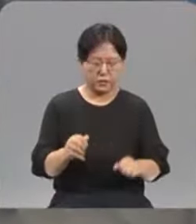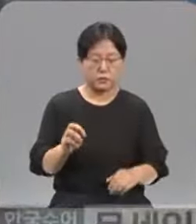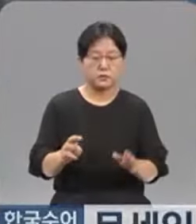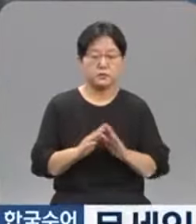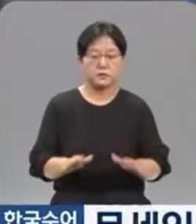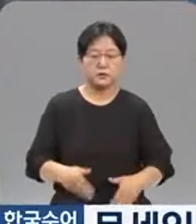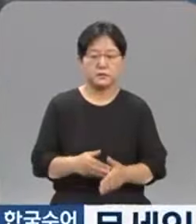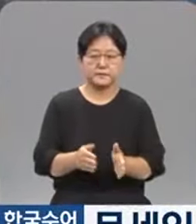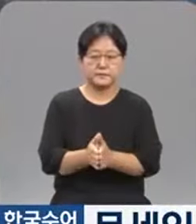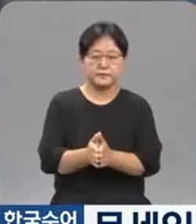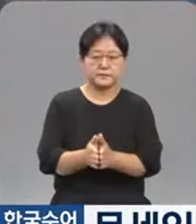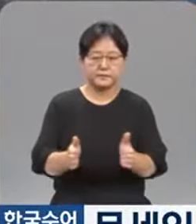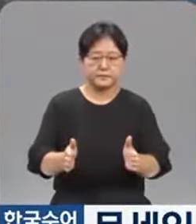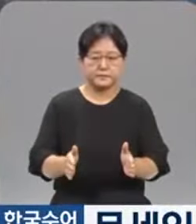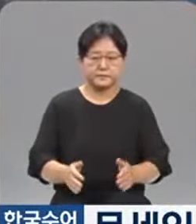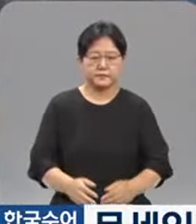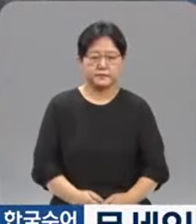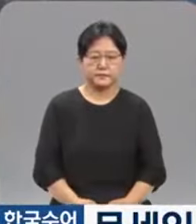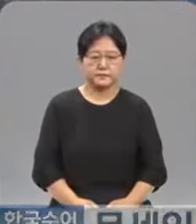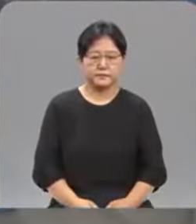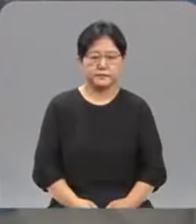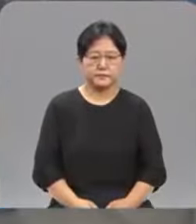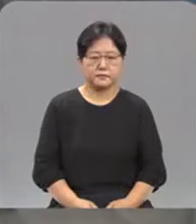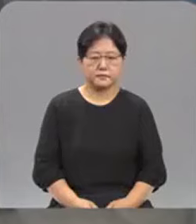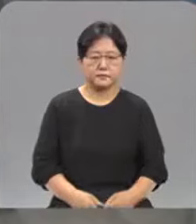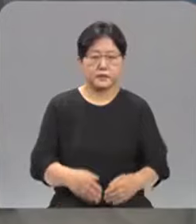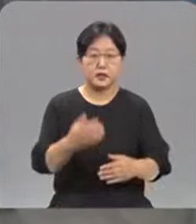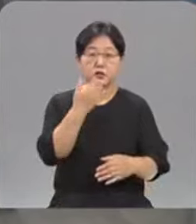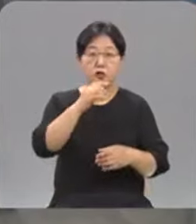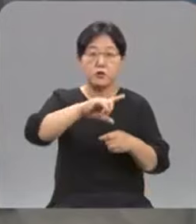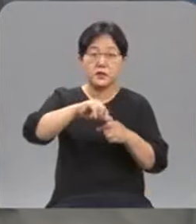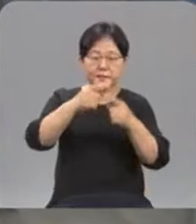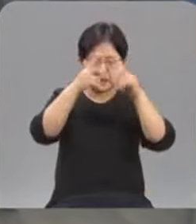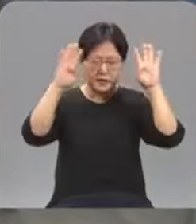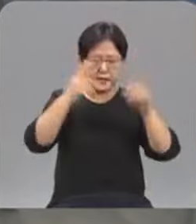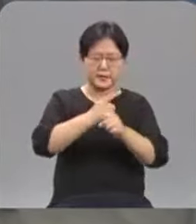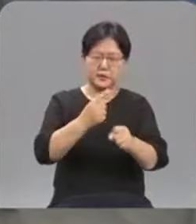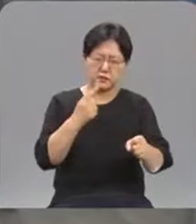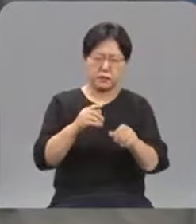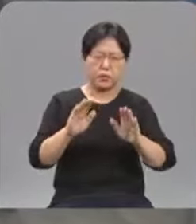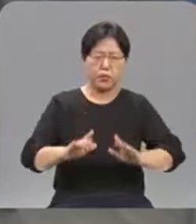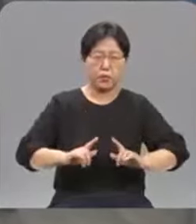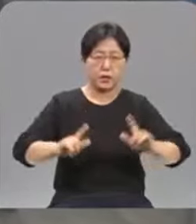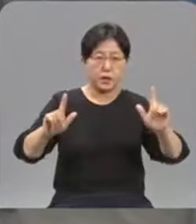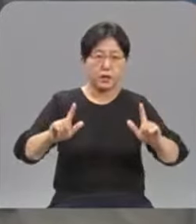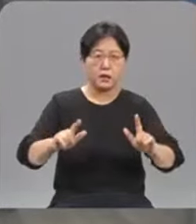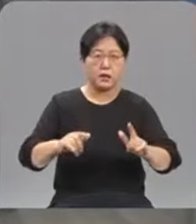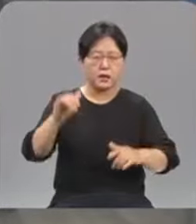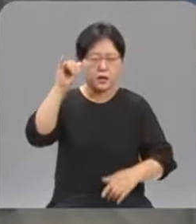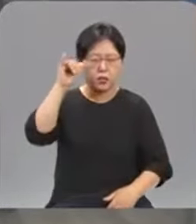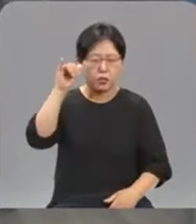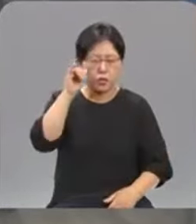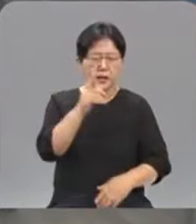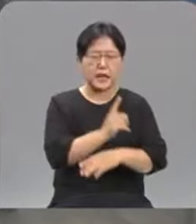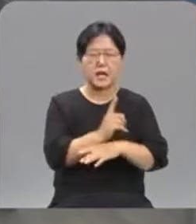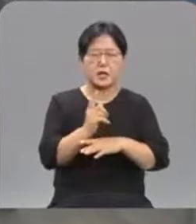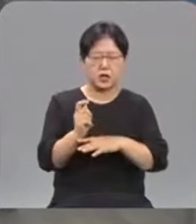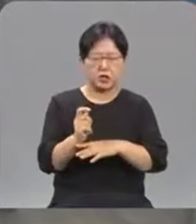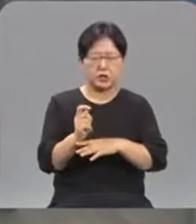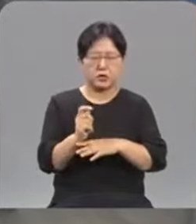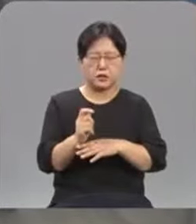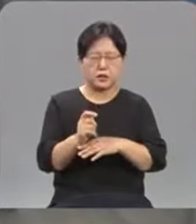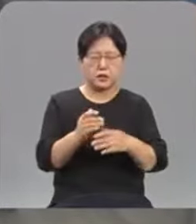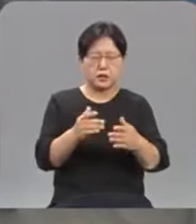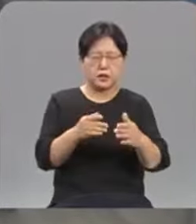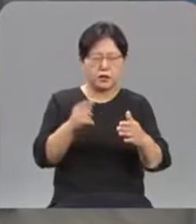안녕하십니까. 광주전남권 KBS 9시 뉴스입니다. 수도권 대학들이 지난해에 이어서 올해도 인공지능과 빅데이터 등